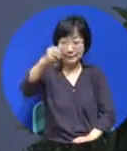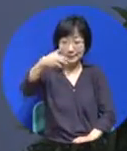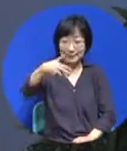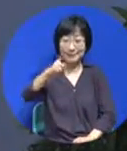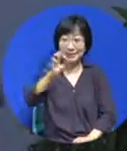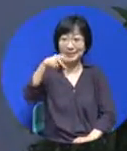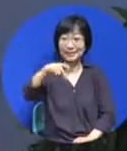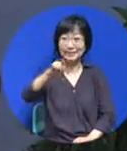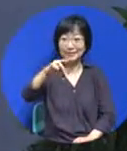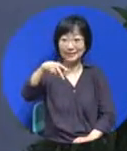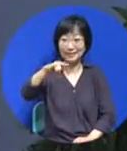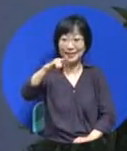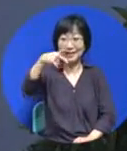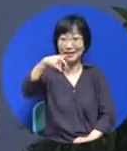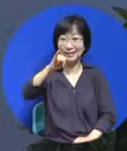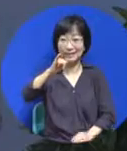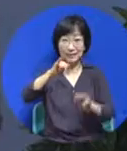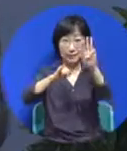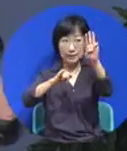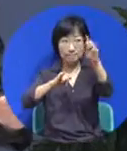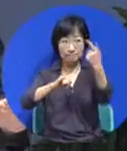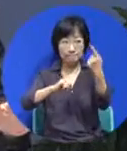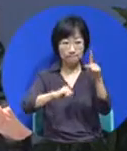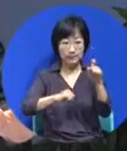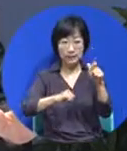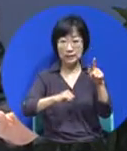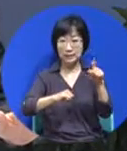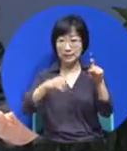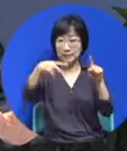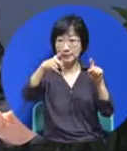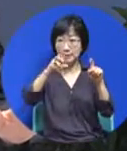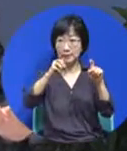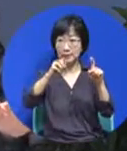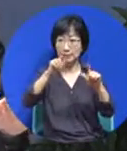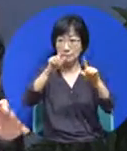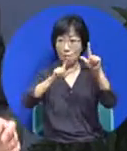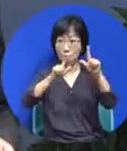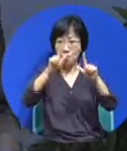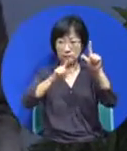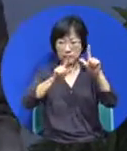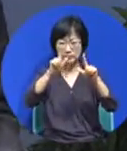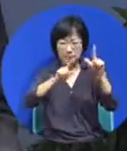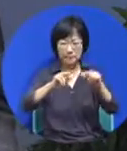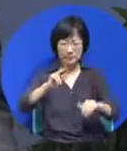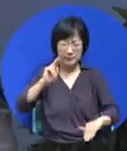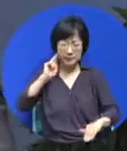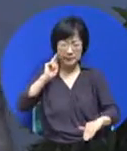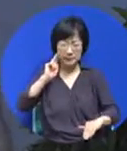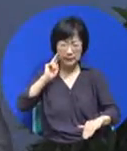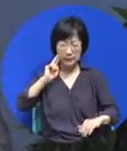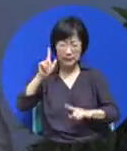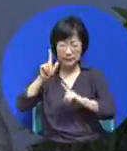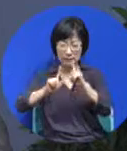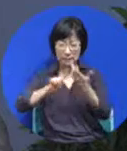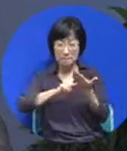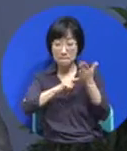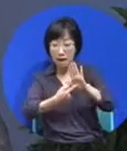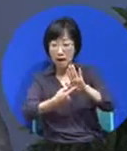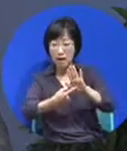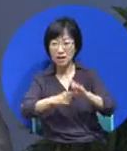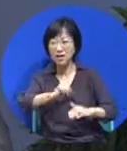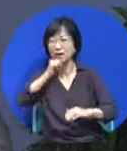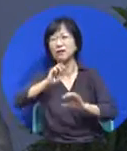망하는 문제가 아주 저절스럽게 만들어진 것이 후진국들이거든요. And also the problems of Genesis 3, 6, and 11, the place where it's